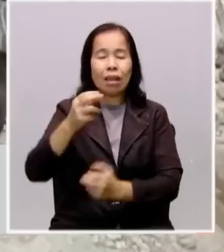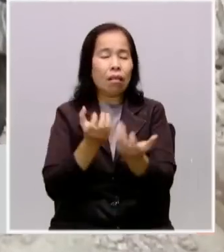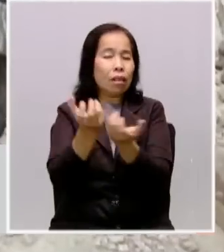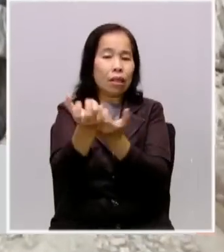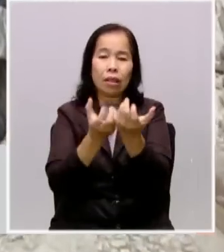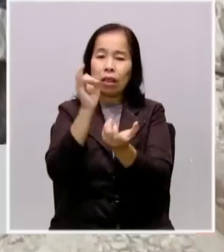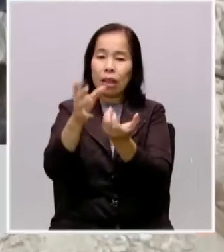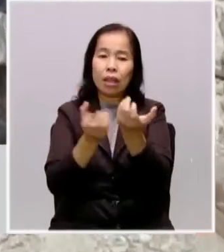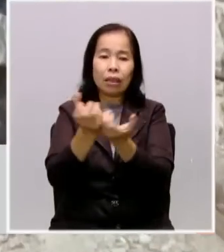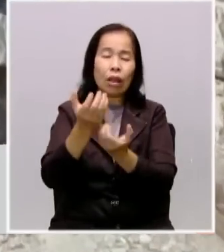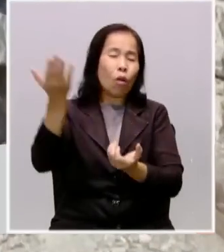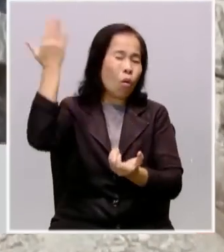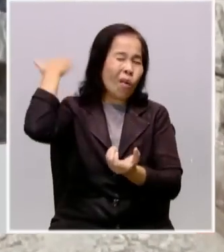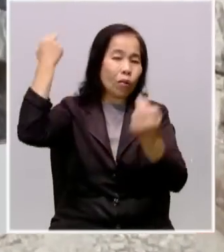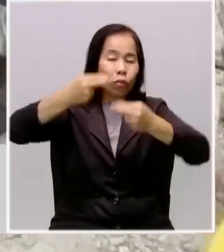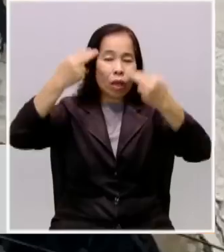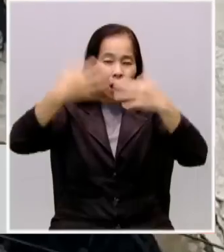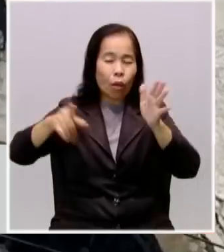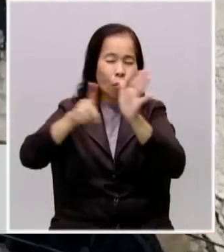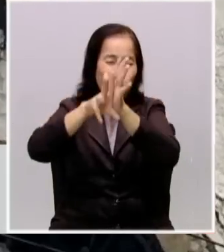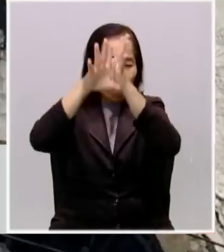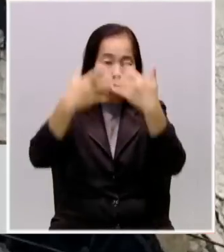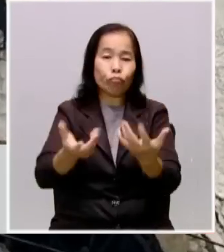มหลังเกิดสงครามกลางเมืองหลายปี